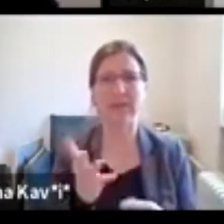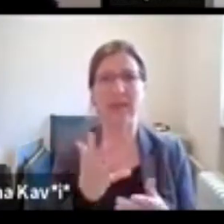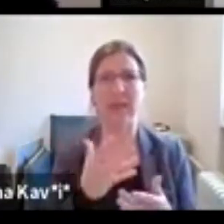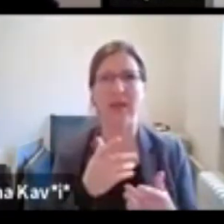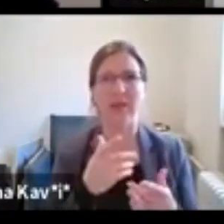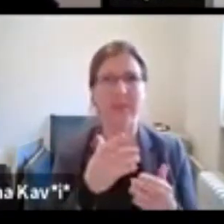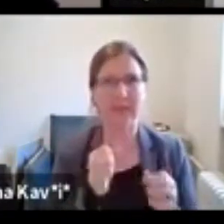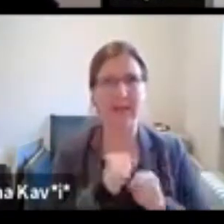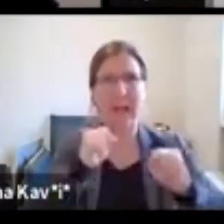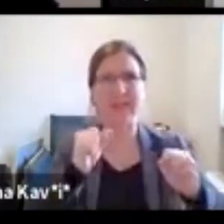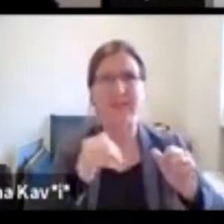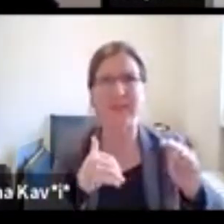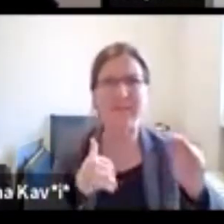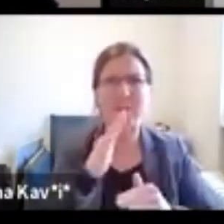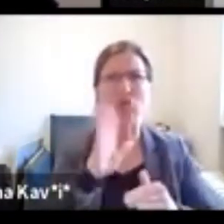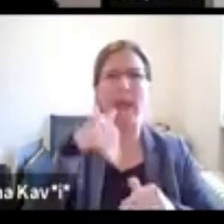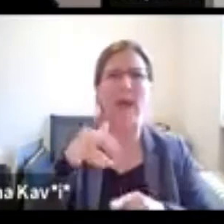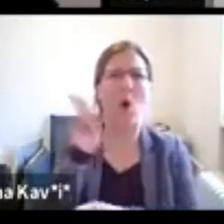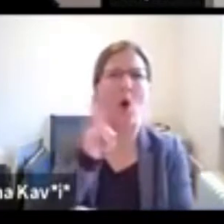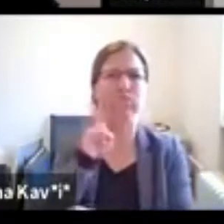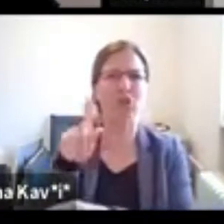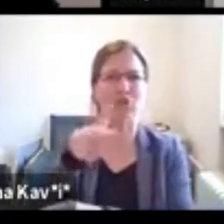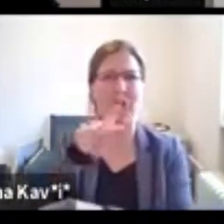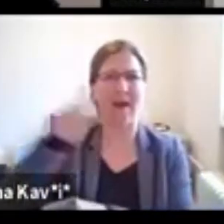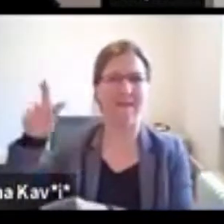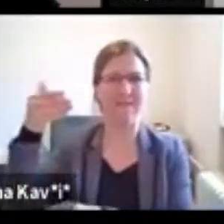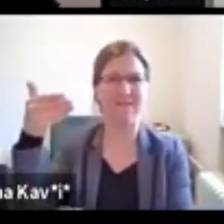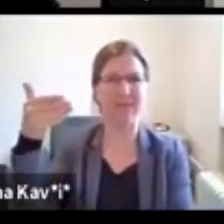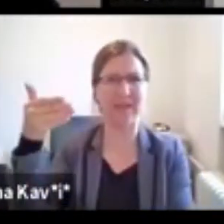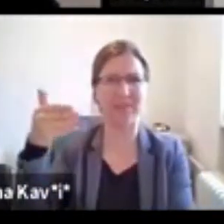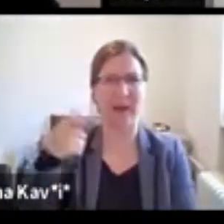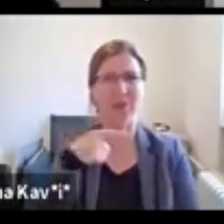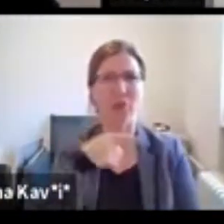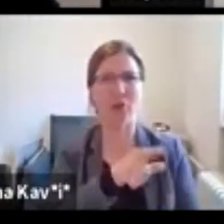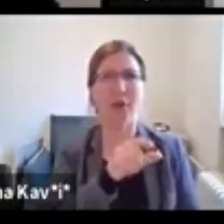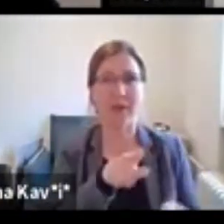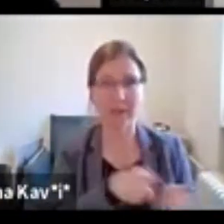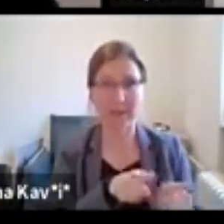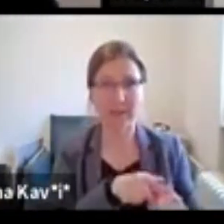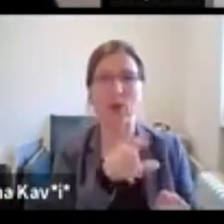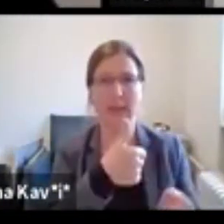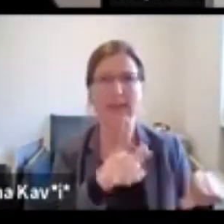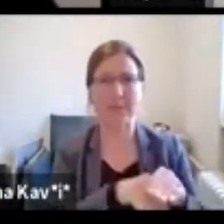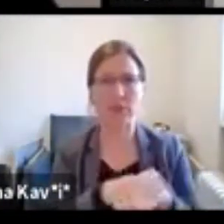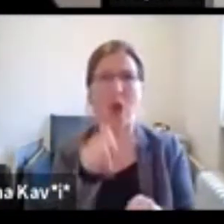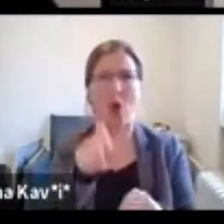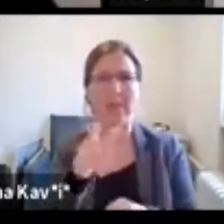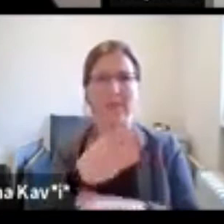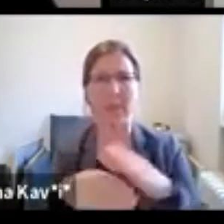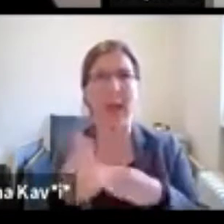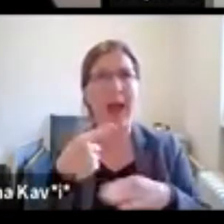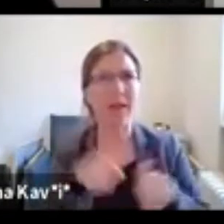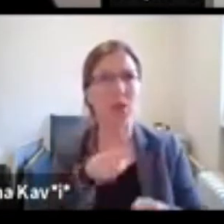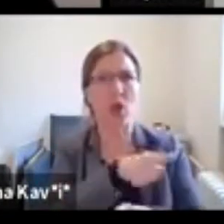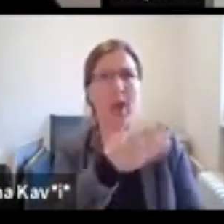poduzeće. Zanemarimo osoba gdje su zaposlene većinom osobe s invaliditetom. Dakle, uspješno zagrebačko poduzeće koje ima